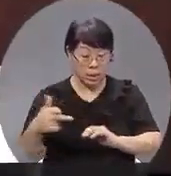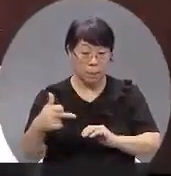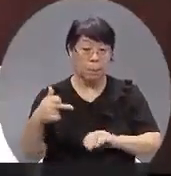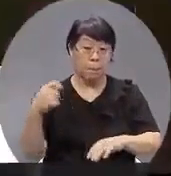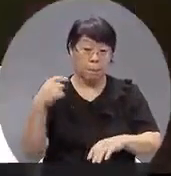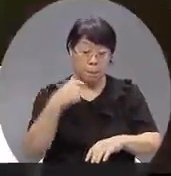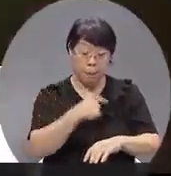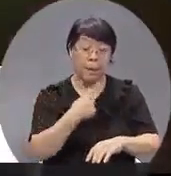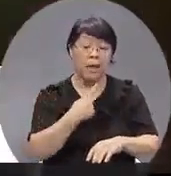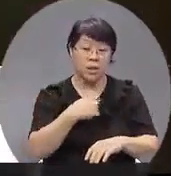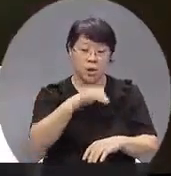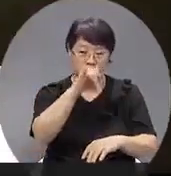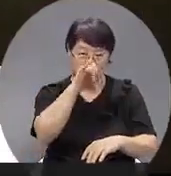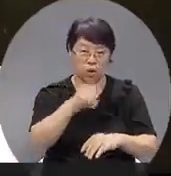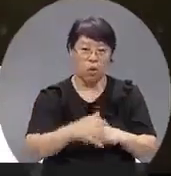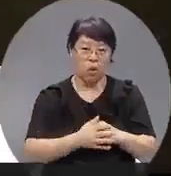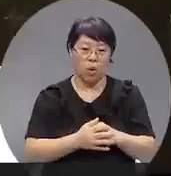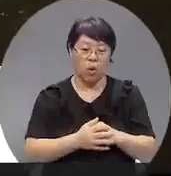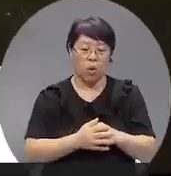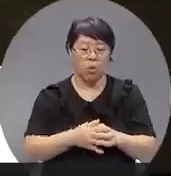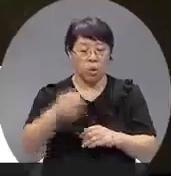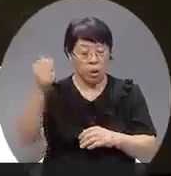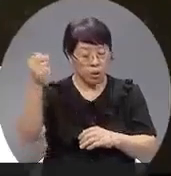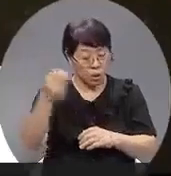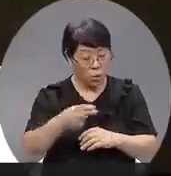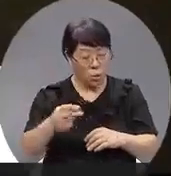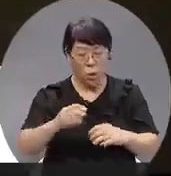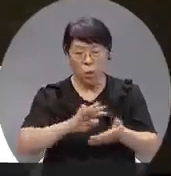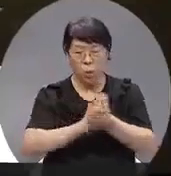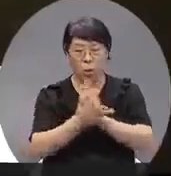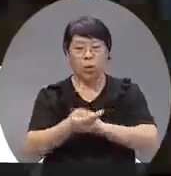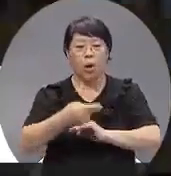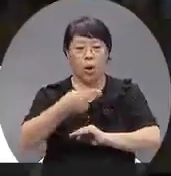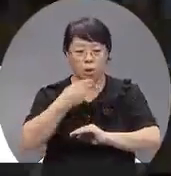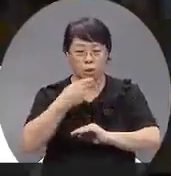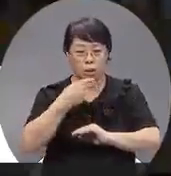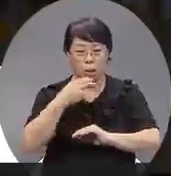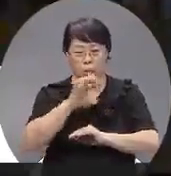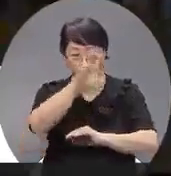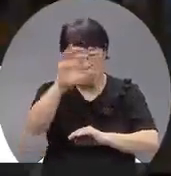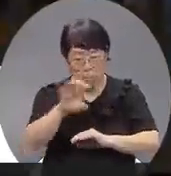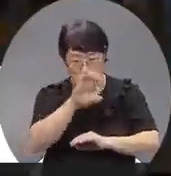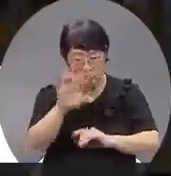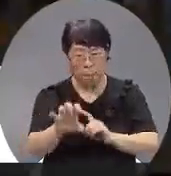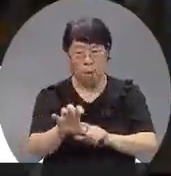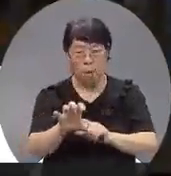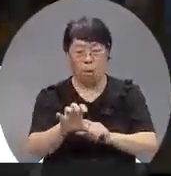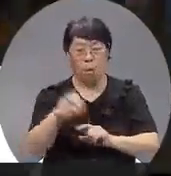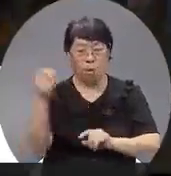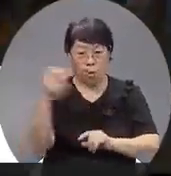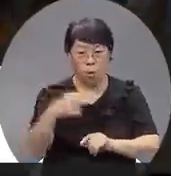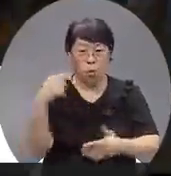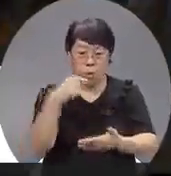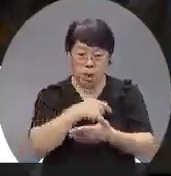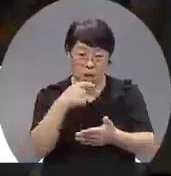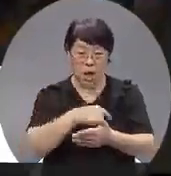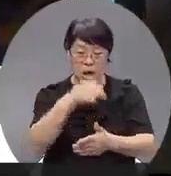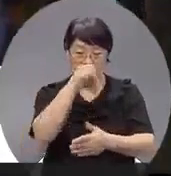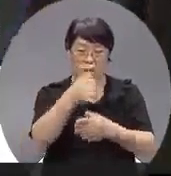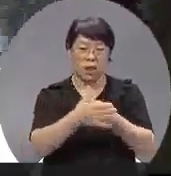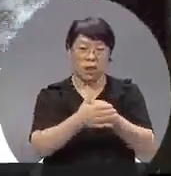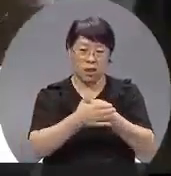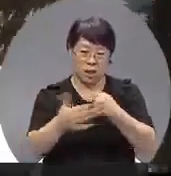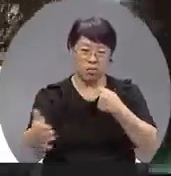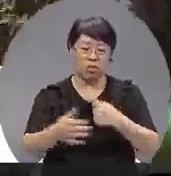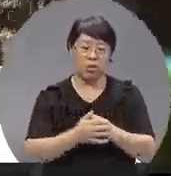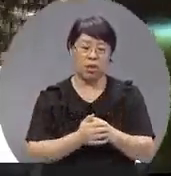힘든 시간을 보냈는데 또 다시 전혀 나아지지 않은 똑같은 상황이 발생하고 또 피해를 입으니